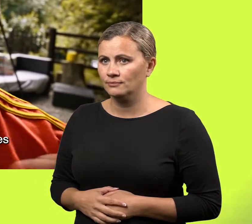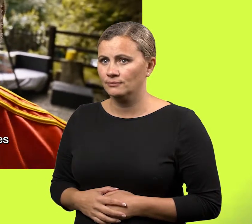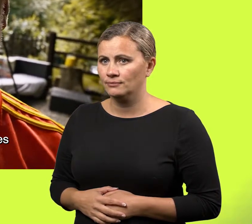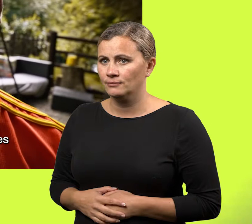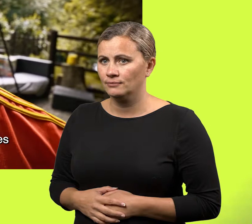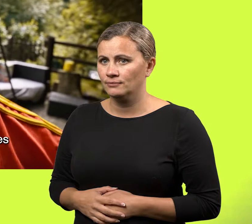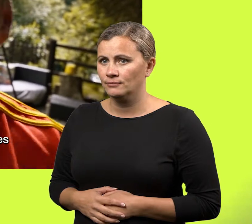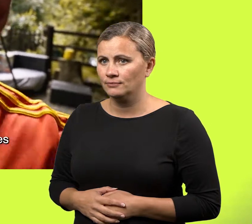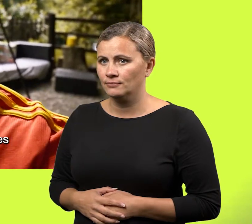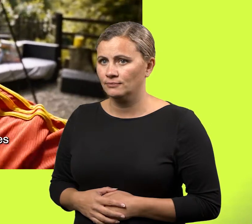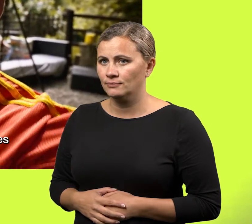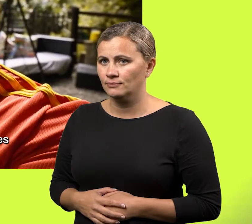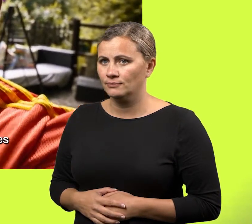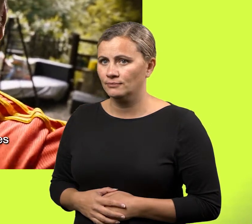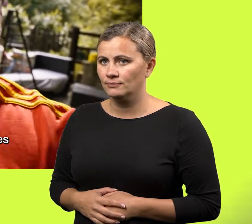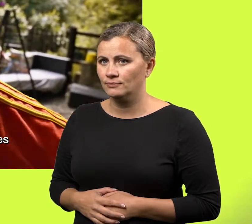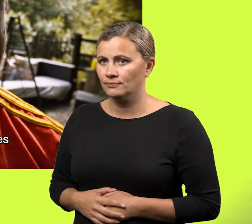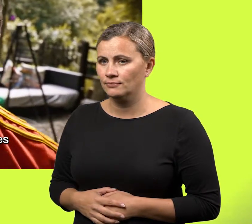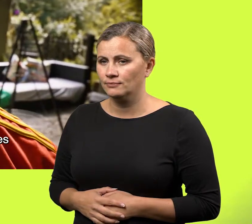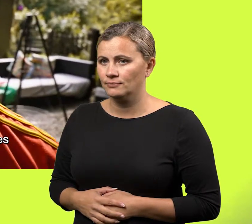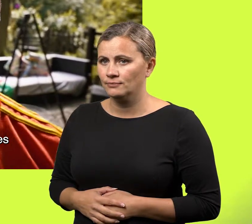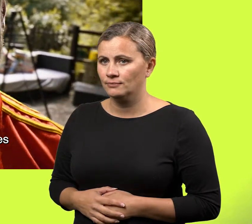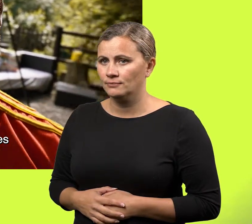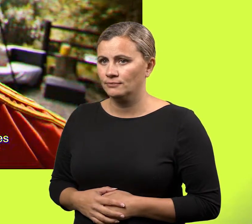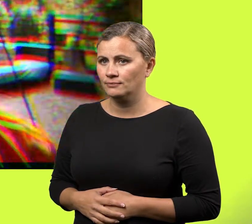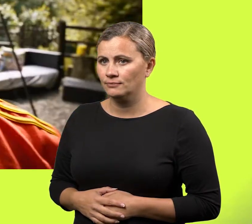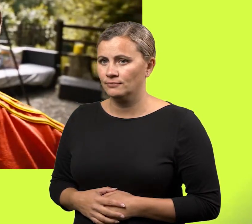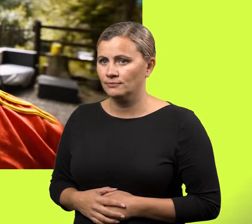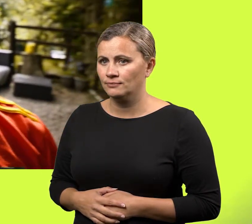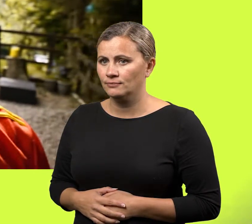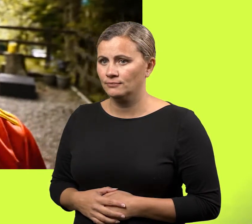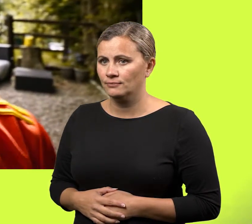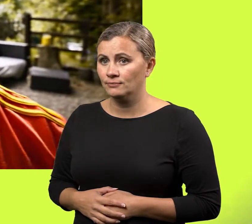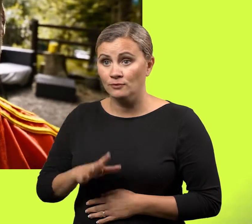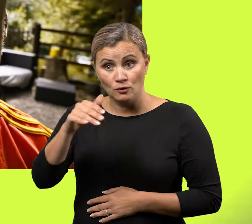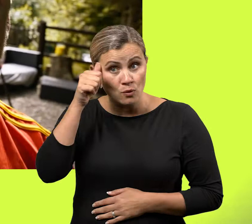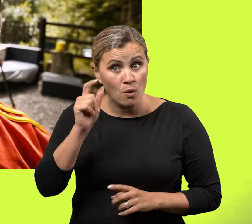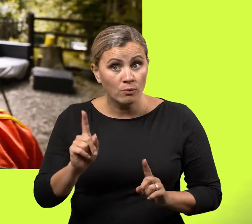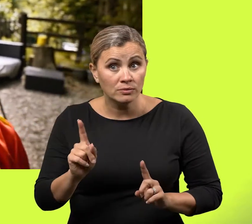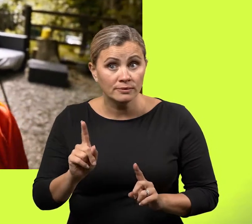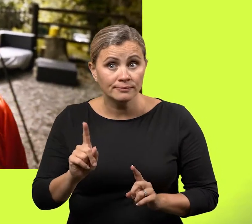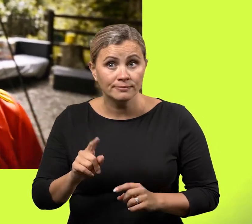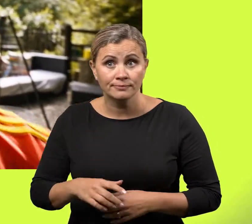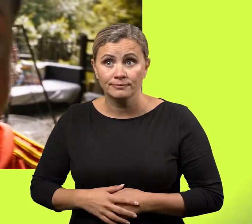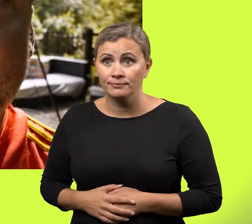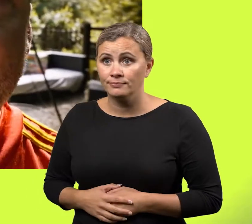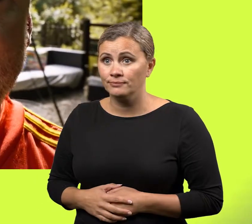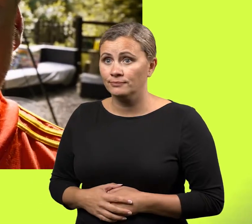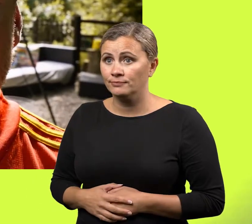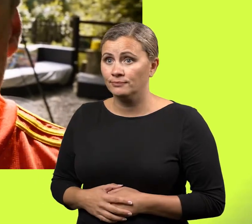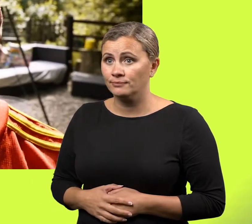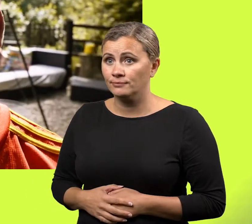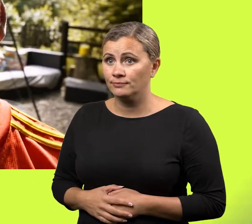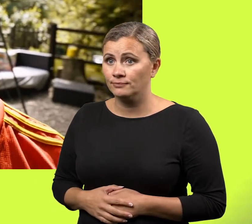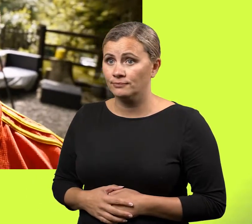ffilm, caneuon. Ac mae pawb o gwmpas y byd I gyd yn siarad Cymraeg nawr. And you know what? Dyw Cymraeg